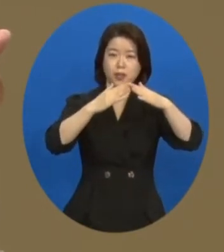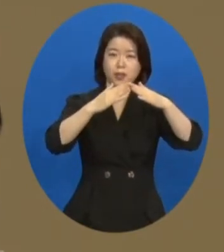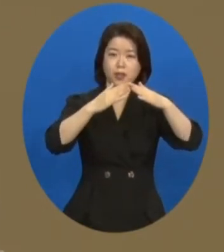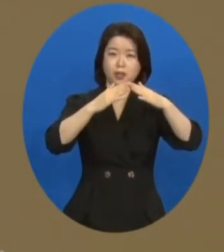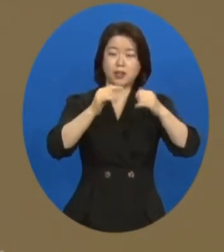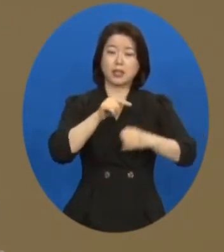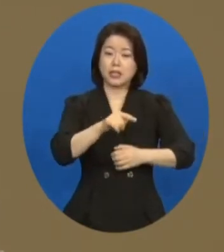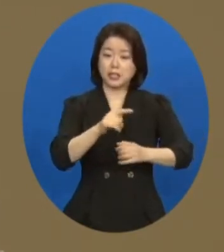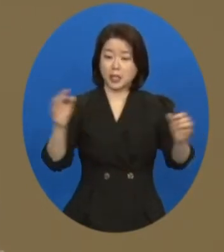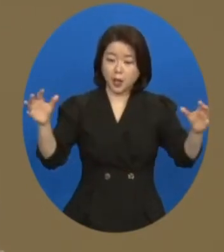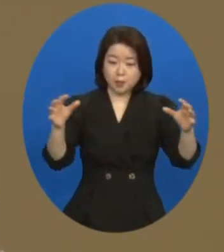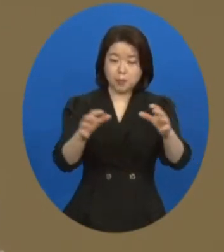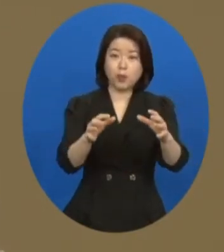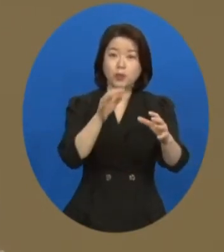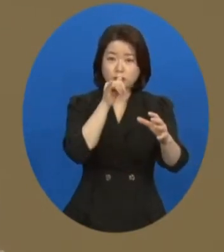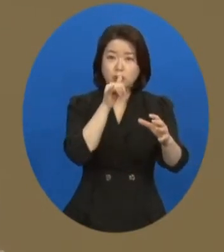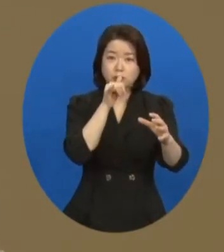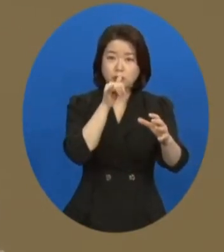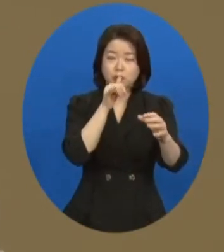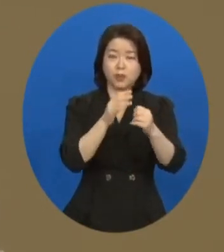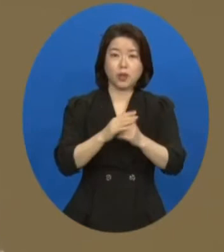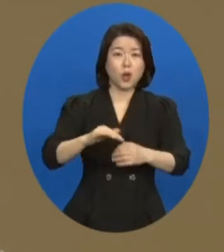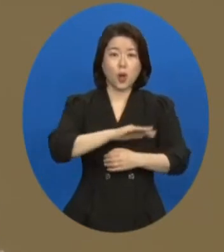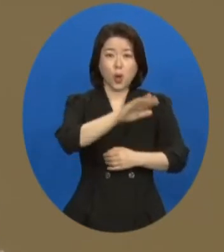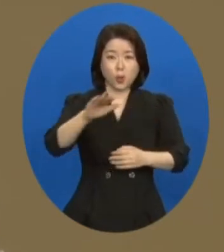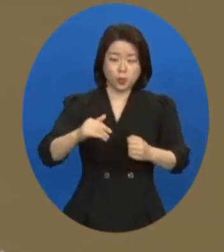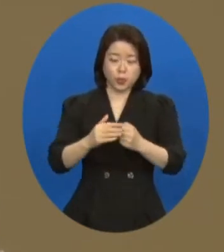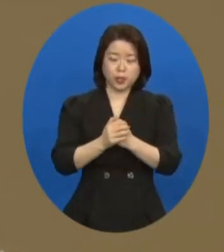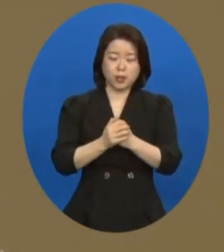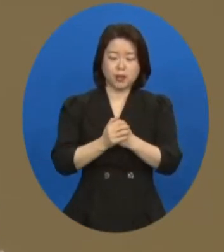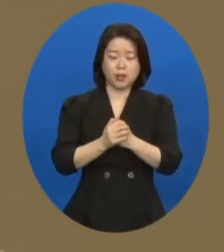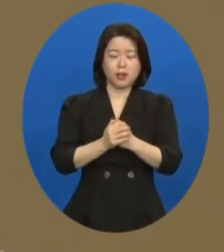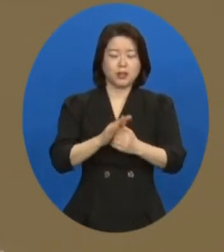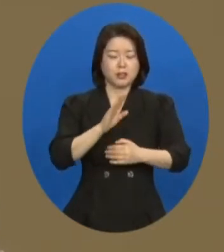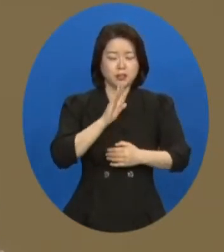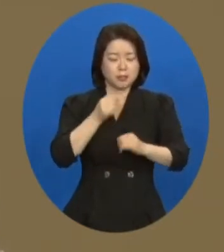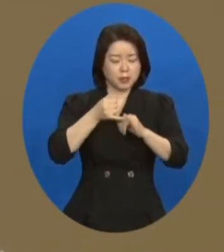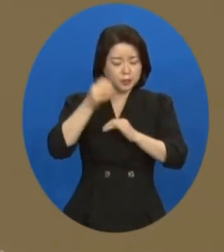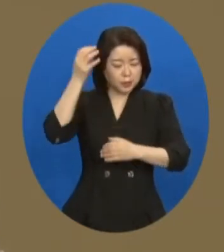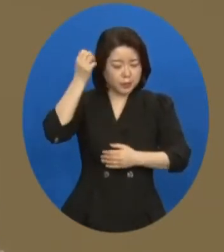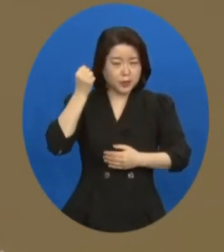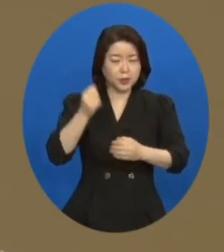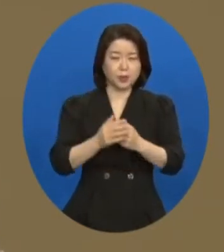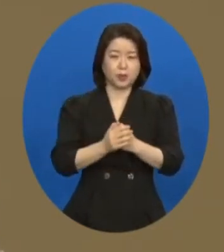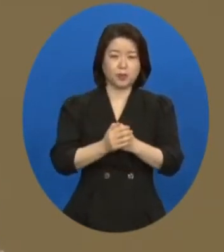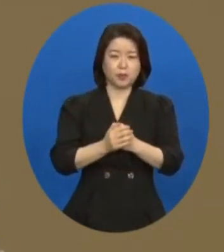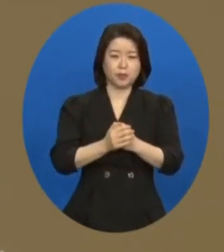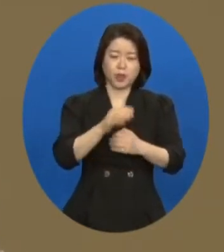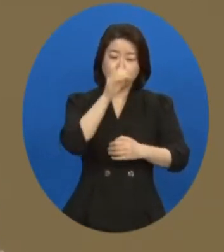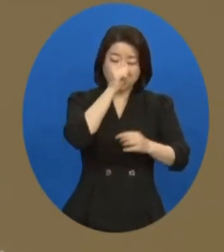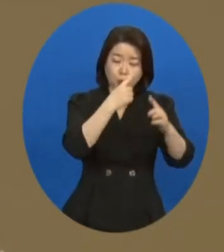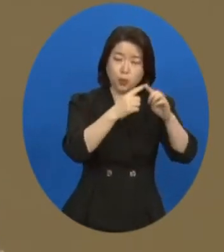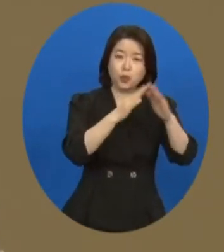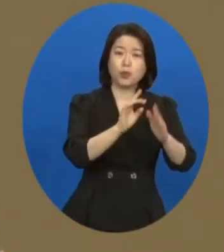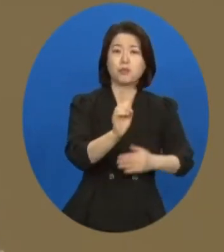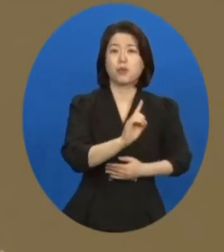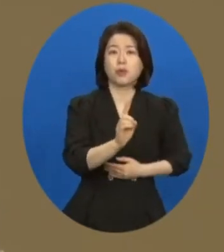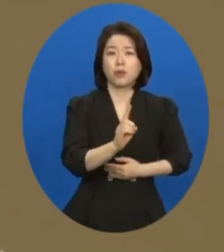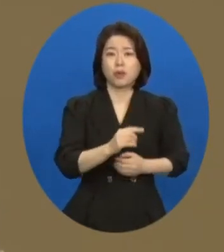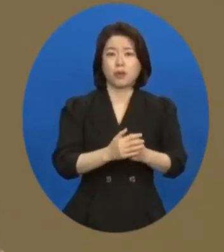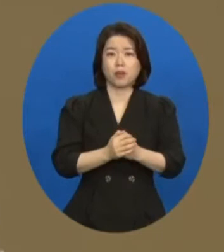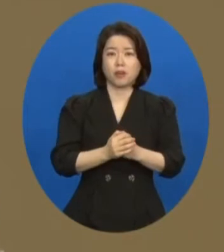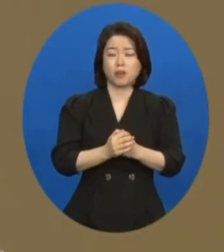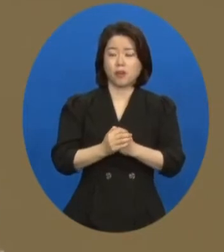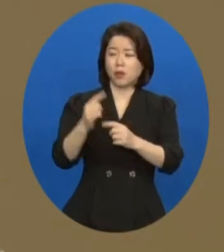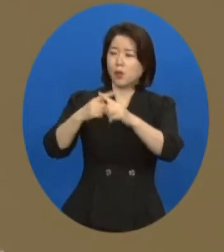그걸 이렇게 모였습니다 우리가 정말 명심해야 합니다 어떤 결 같이 좋은교회 줘 도대체